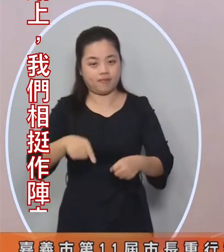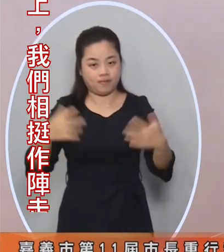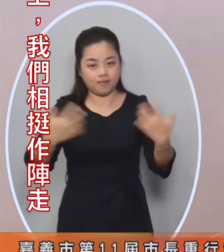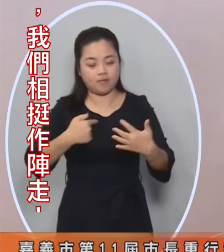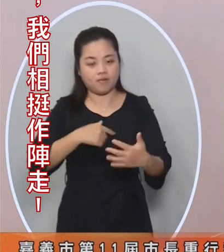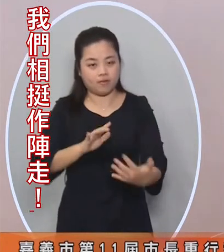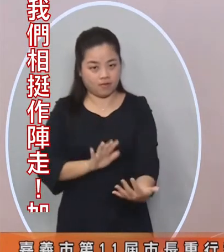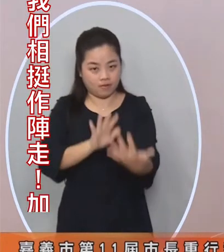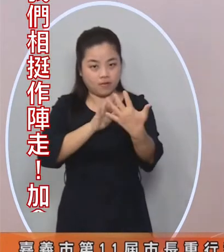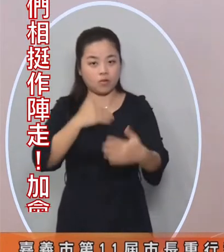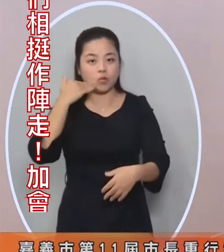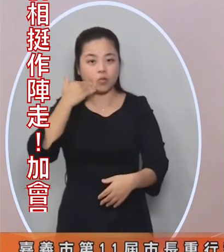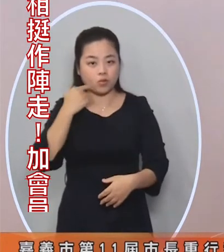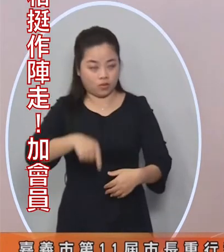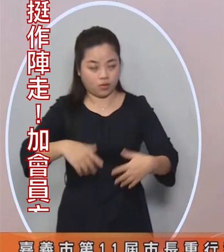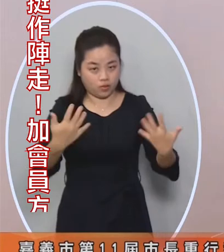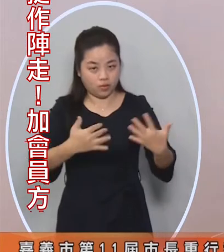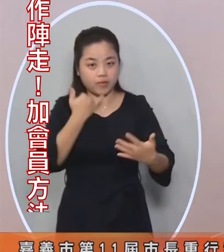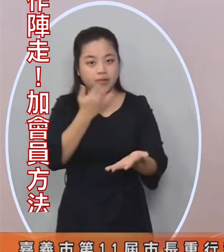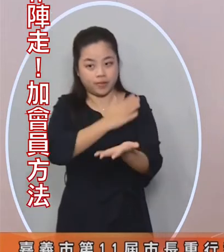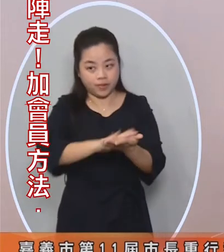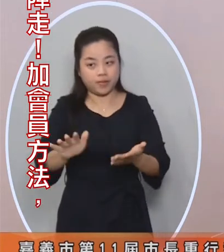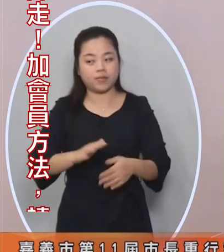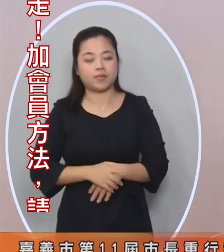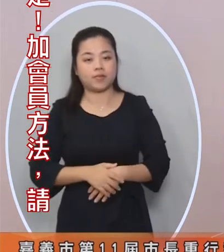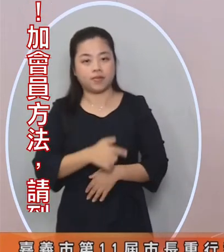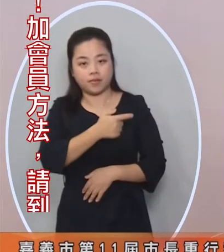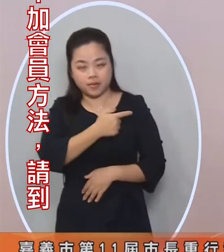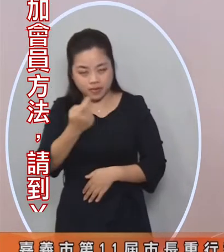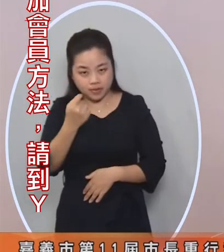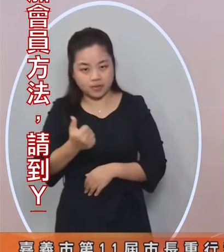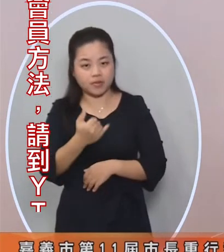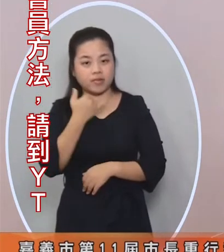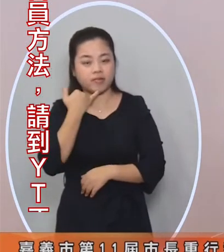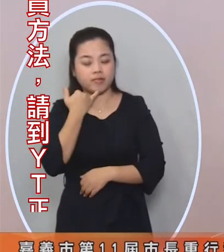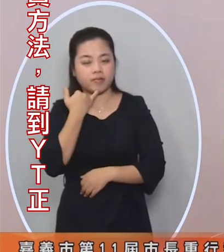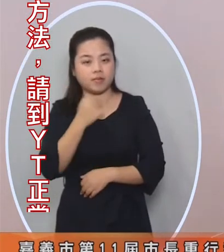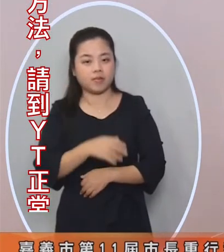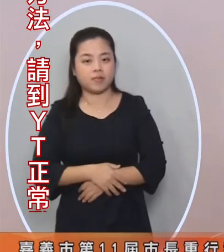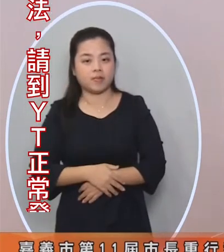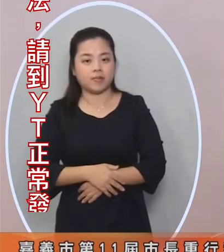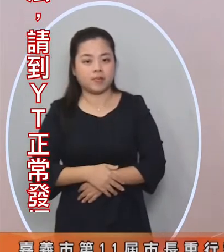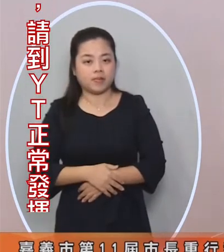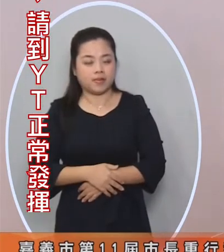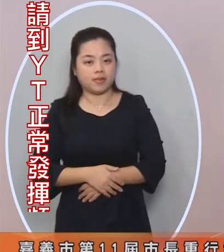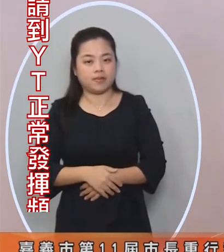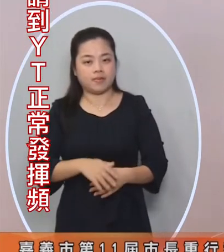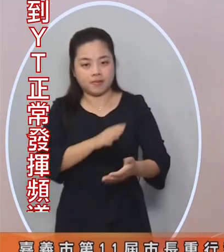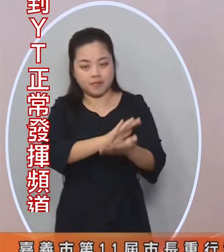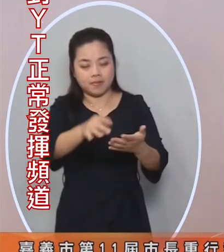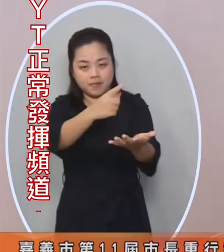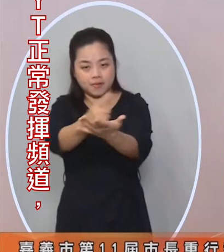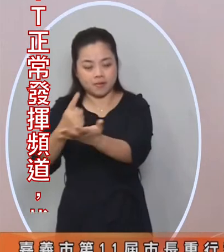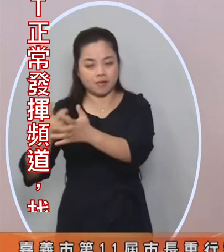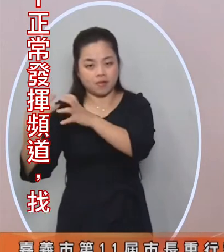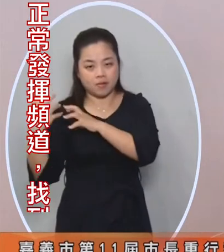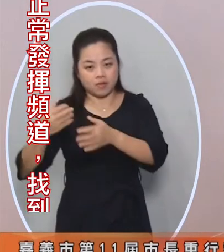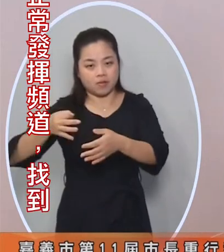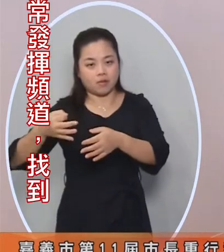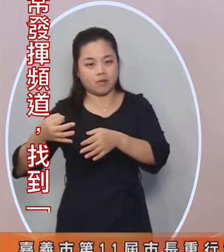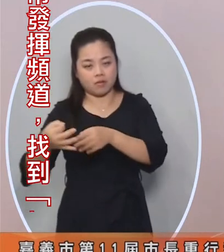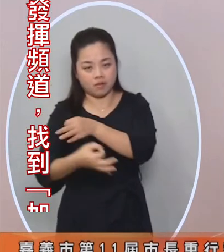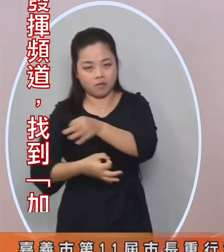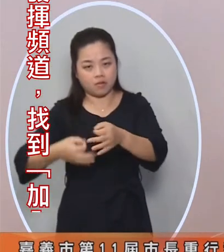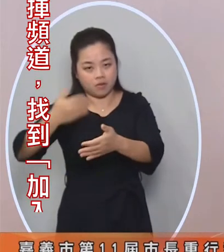面对的是，如果这些问题可以解决，至少可以解决我们这些民众的负担，那这样的方